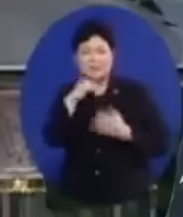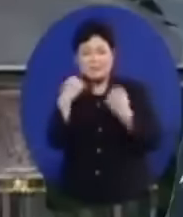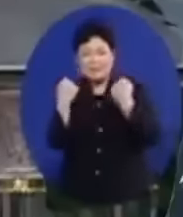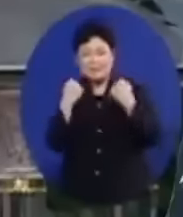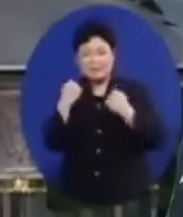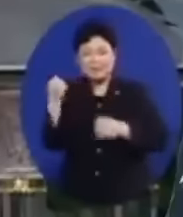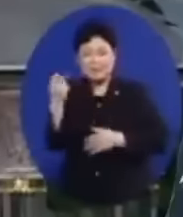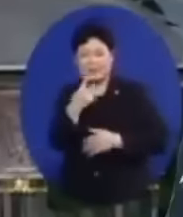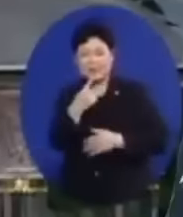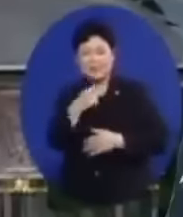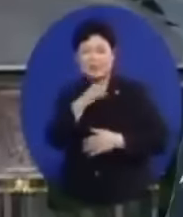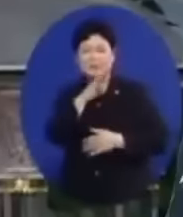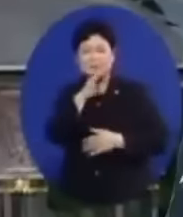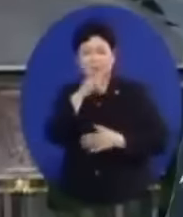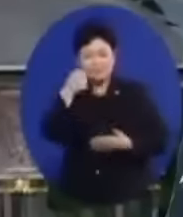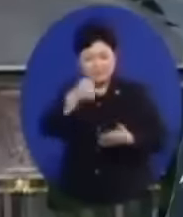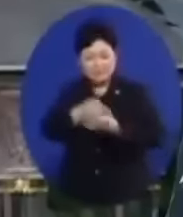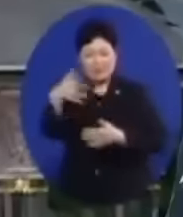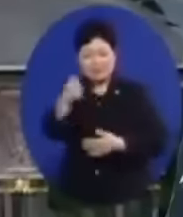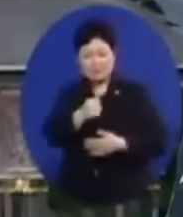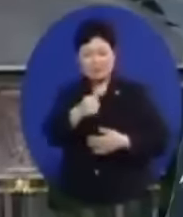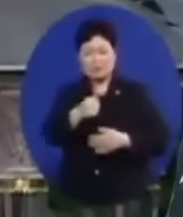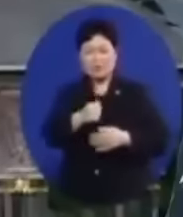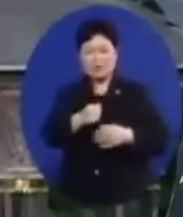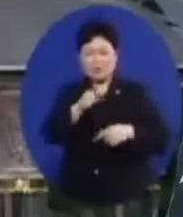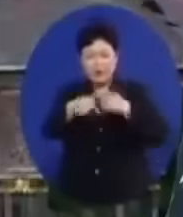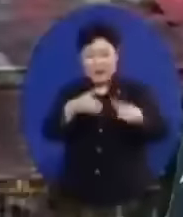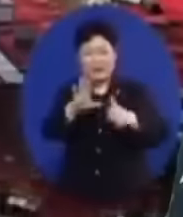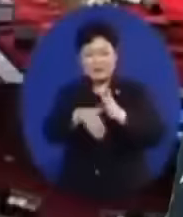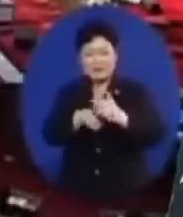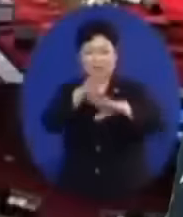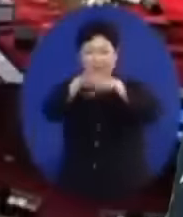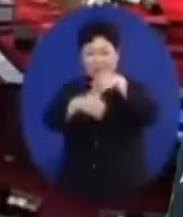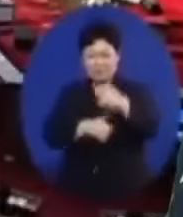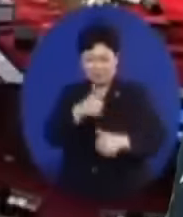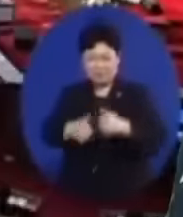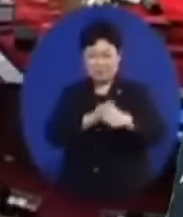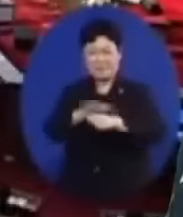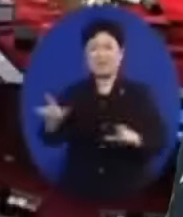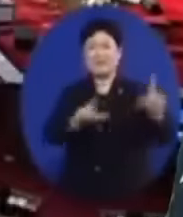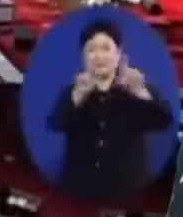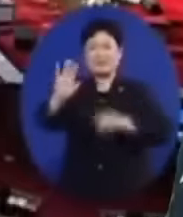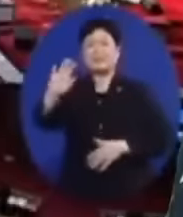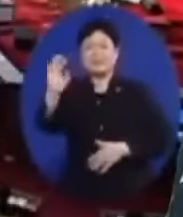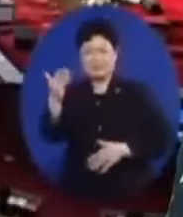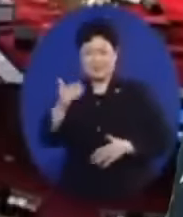기상으로 선진국에 진입해야 우리 후손들이 선진국 자녀들로 살게 되는 것입니다.